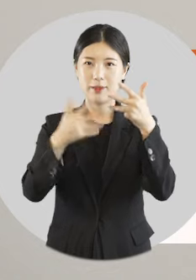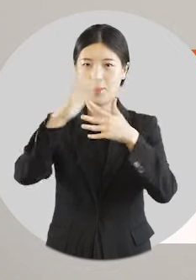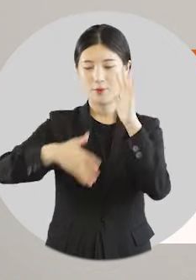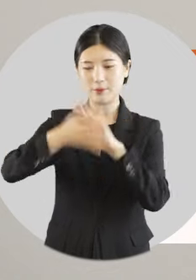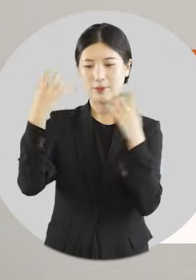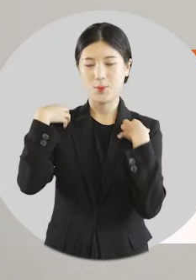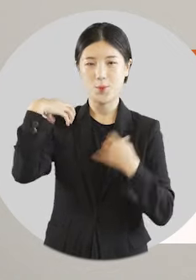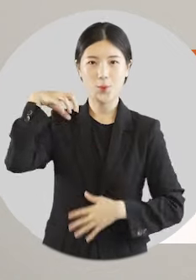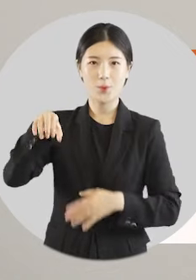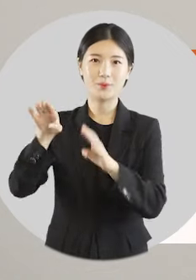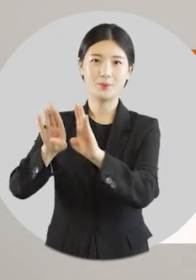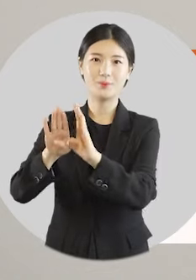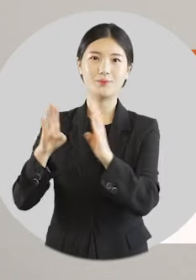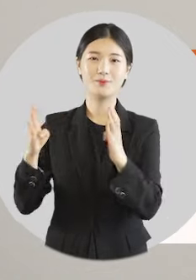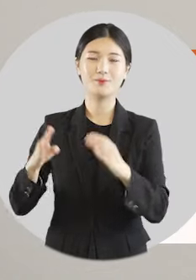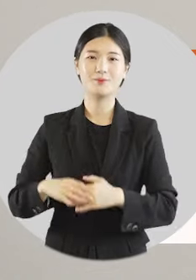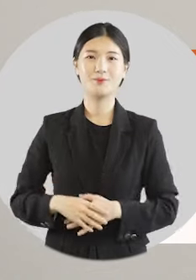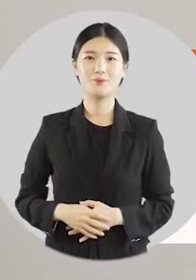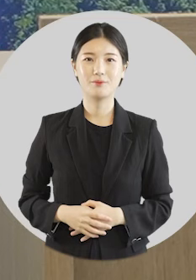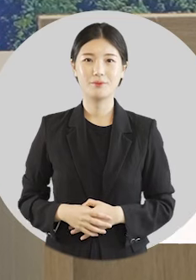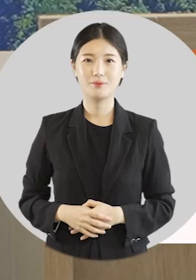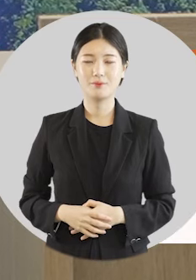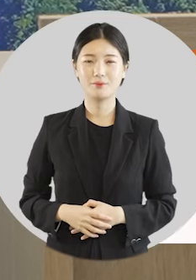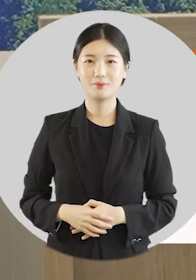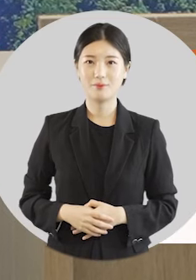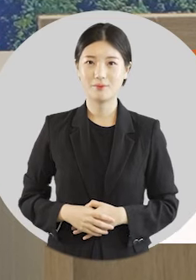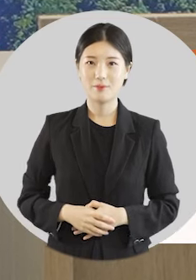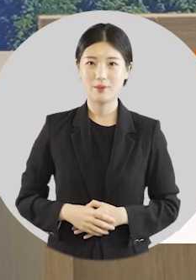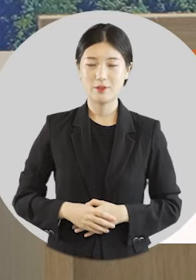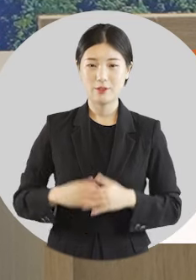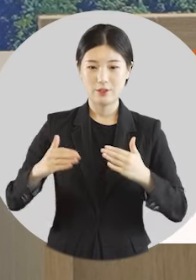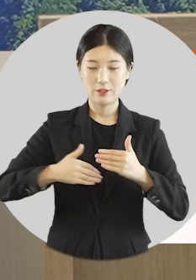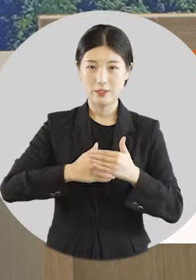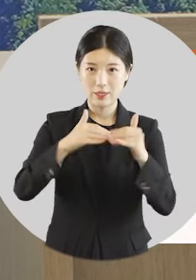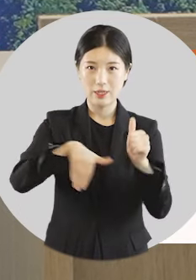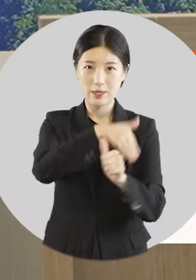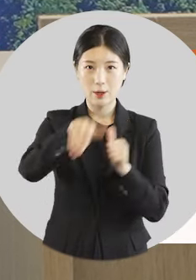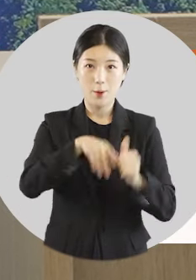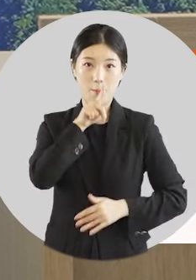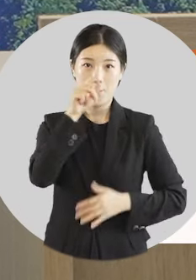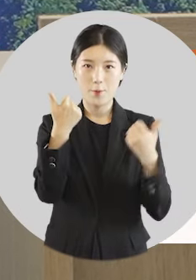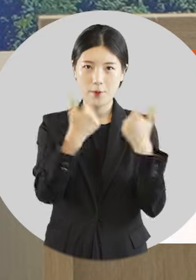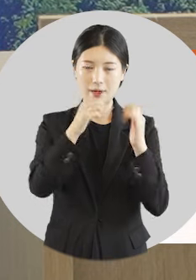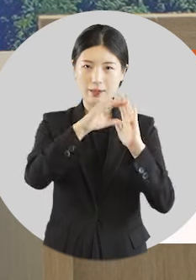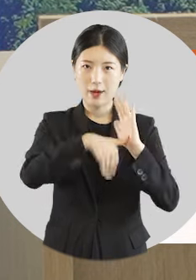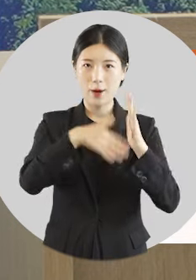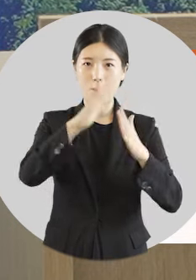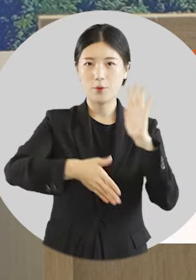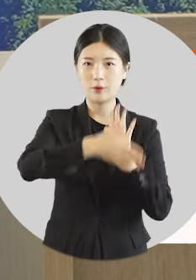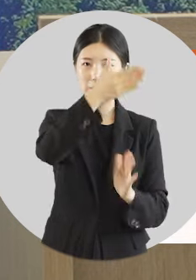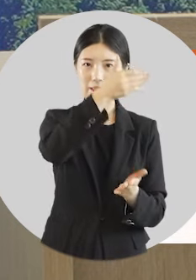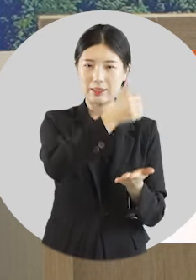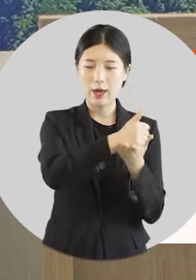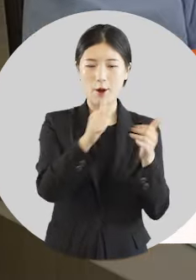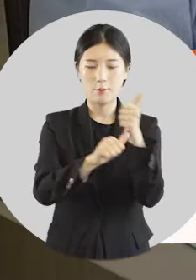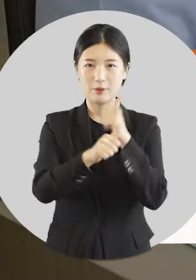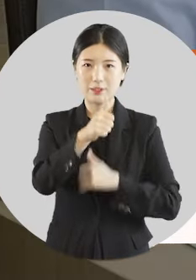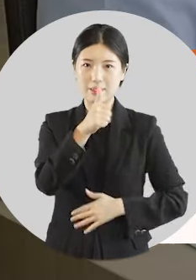공주시청 집현실에서 진행됐습니다. 이날 열린 추진상황 보고회에서는 최연철 공주시장,